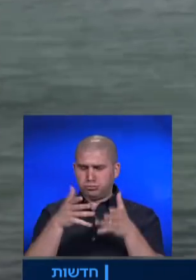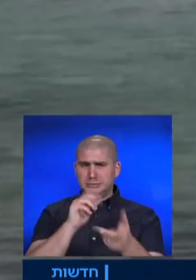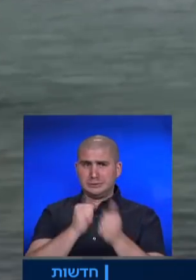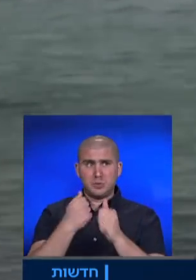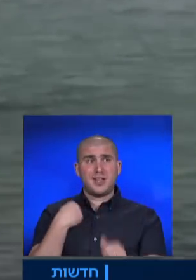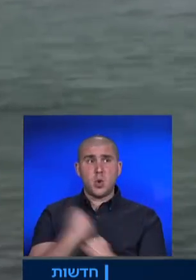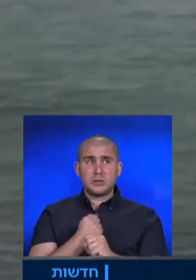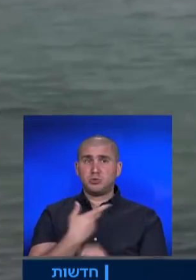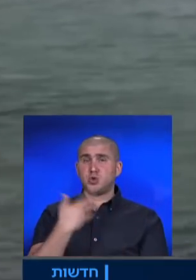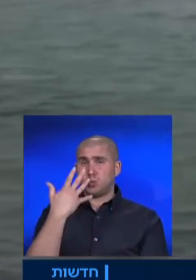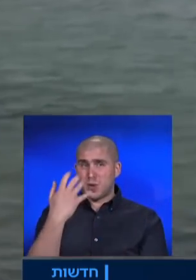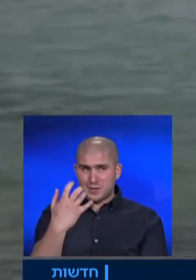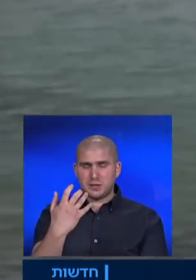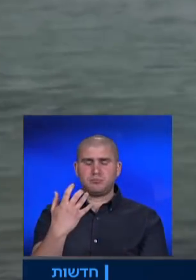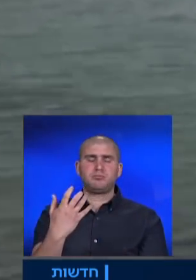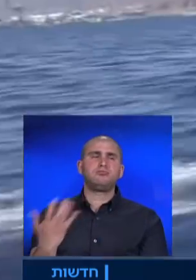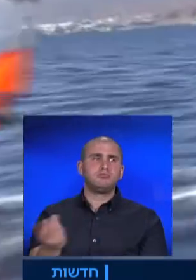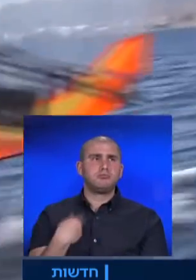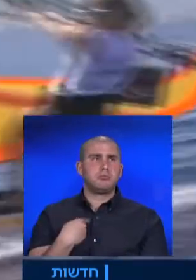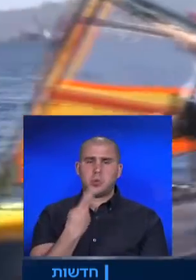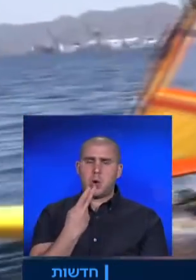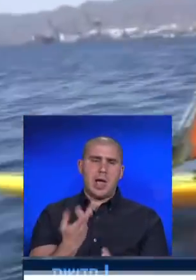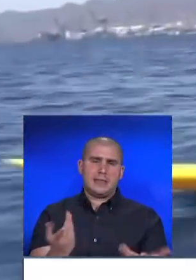אוהבת, אני לא רואה סיבה שזה לא יקרה.